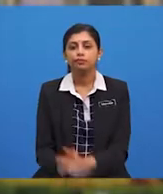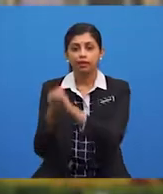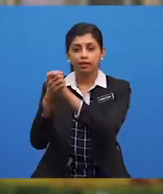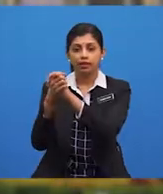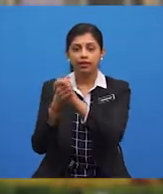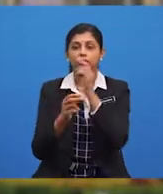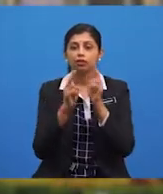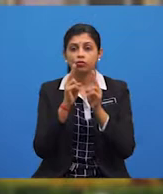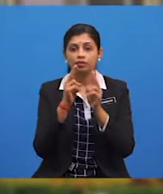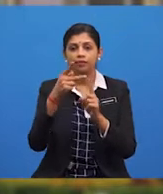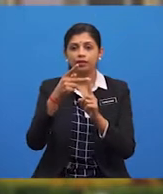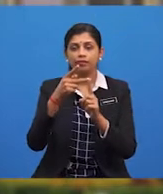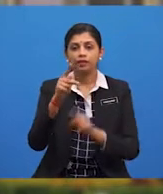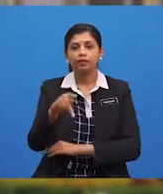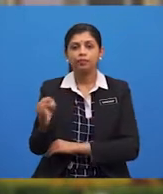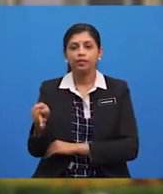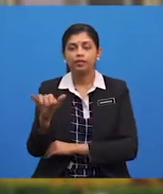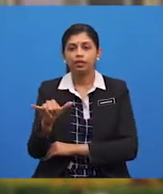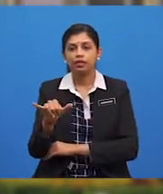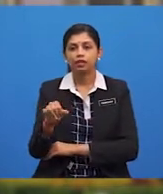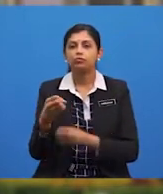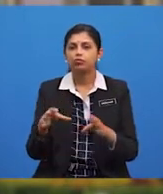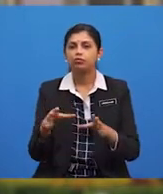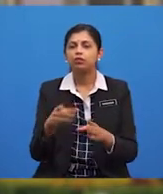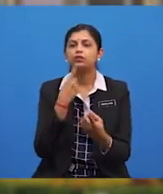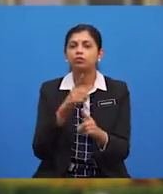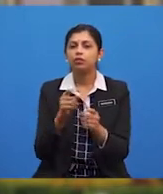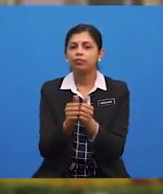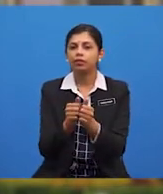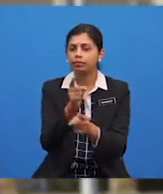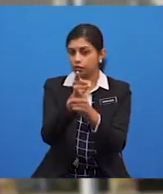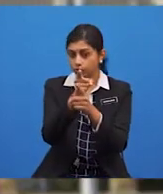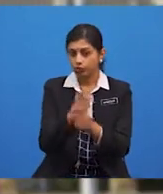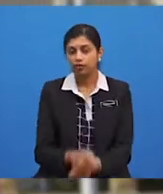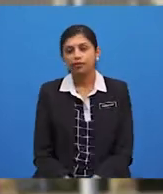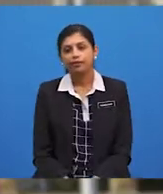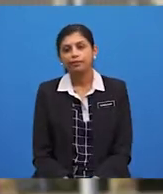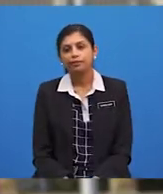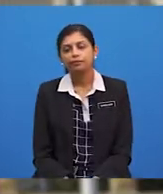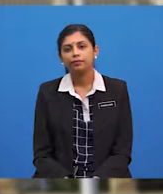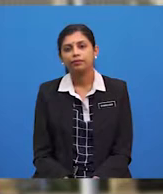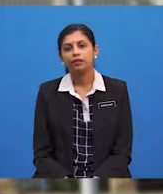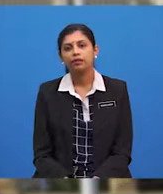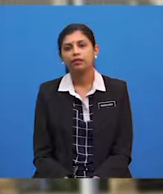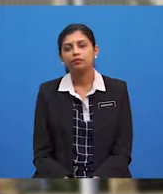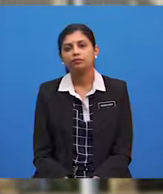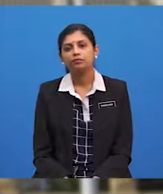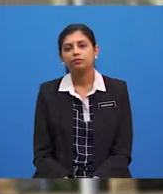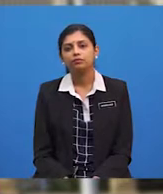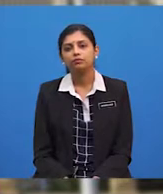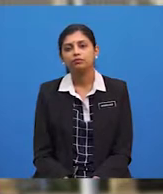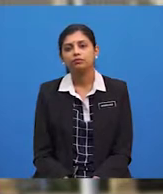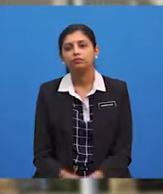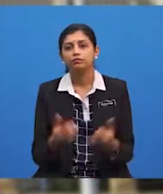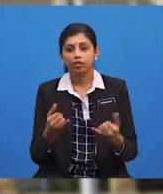Tahniah cikgu ucapkan kepada pelajar yang berjaya menjawab dengan tepat. Baiklah, kita beralih kepada soalan